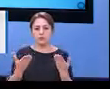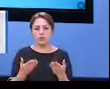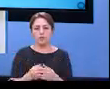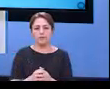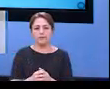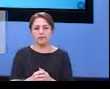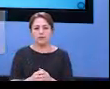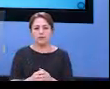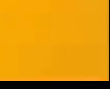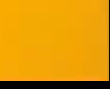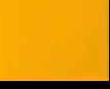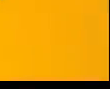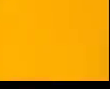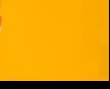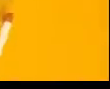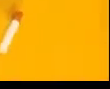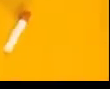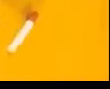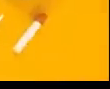salomat bo'ling.